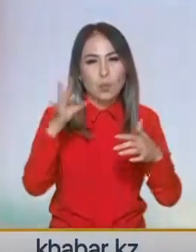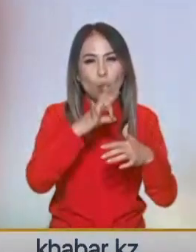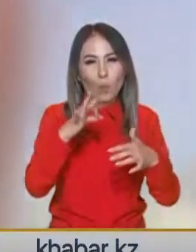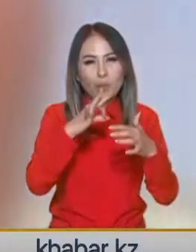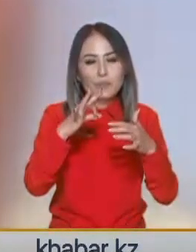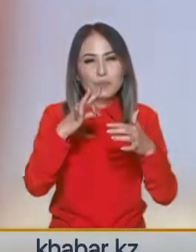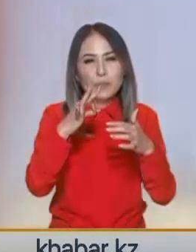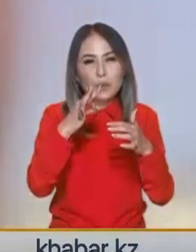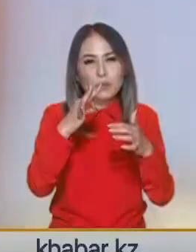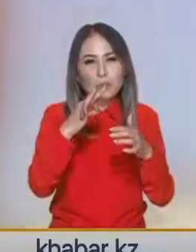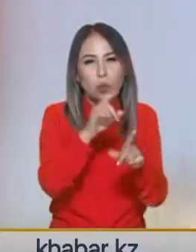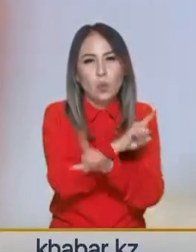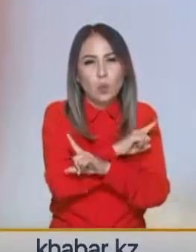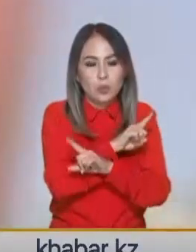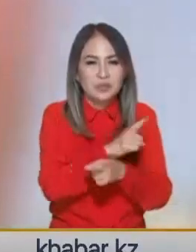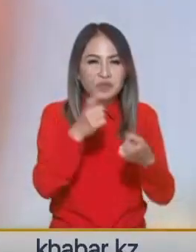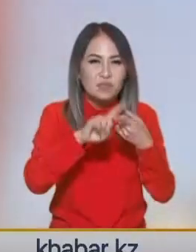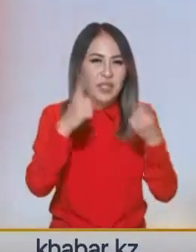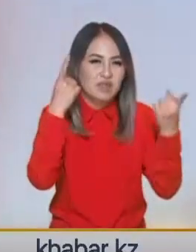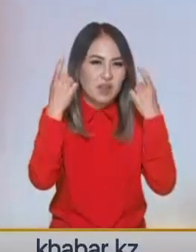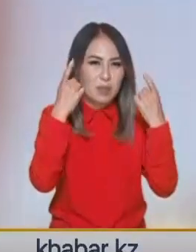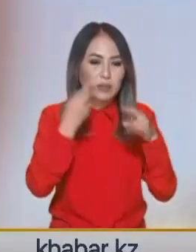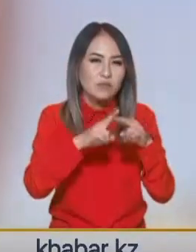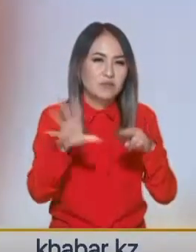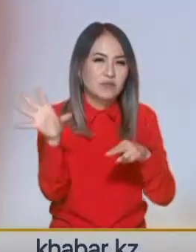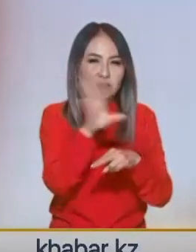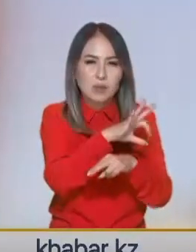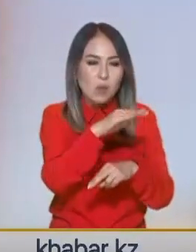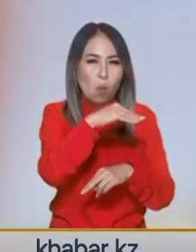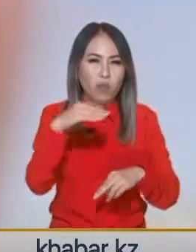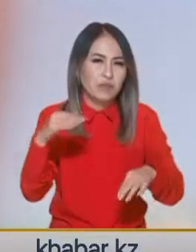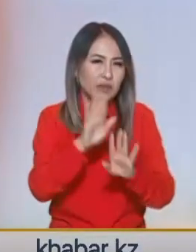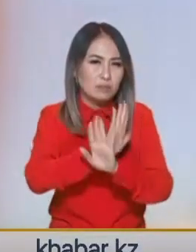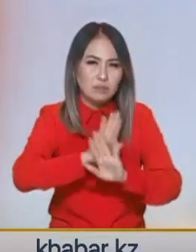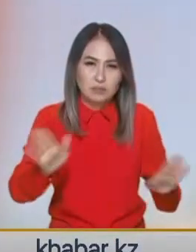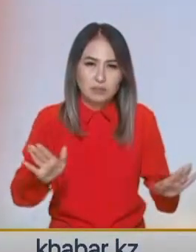шығуда. Бұл ақпарат ресми емес.